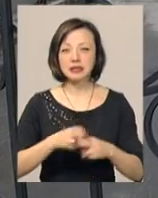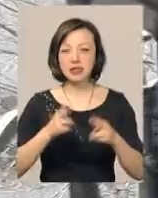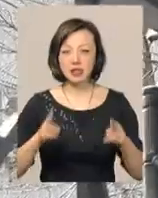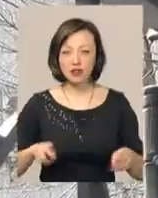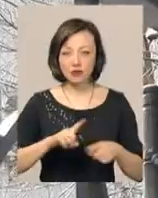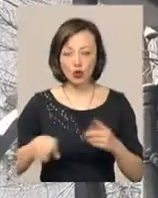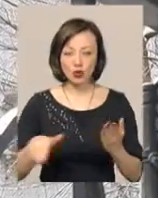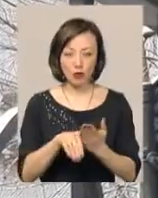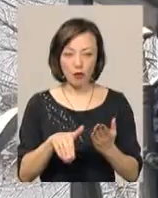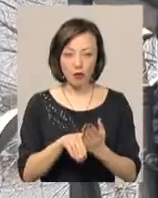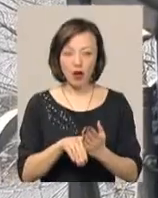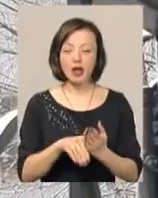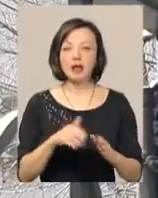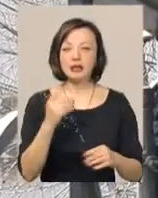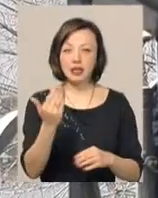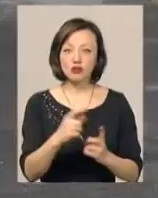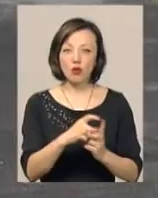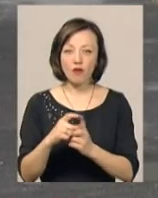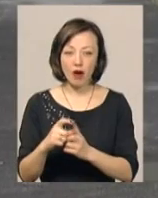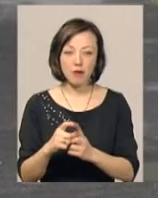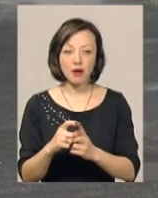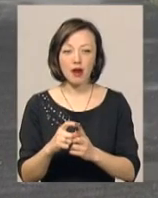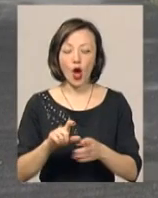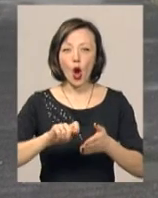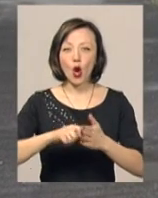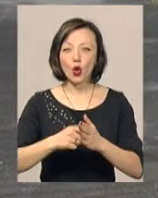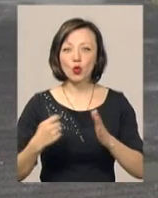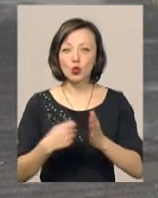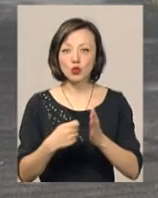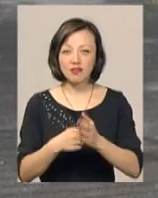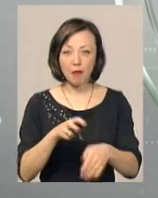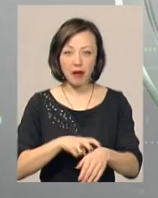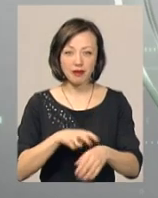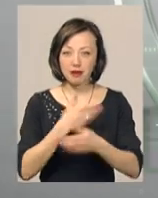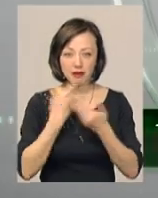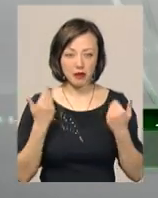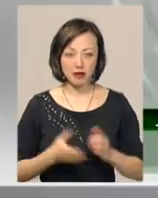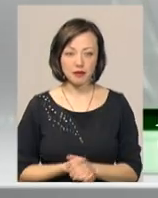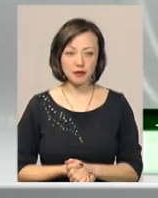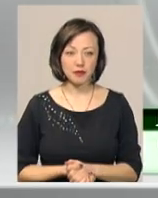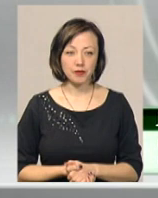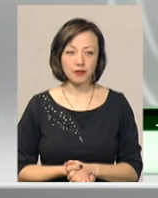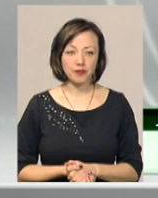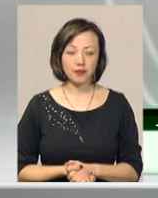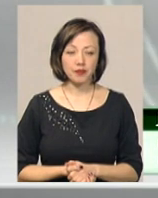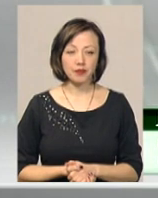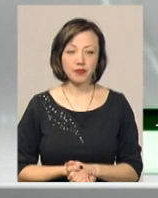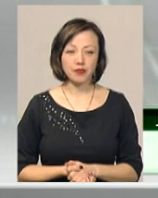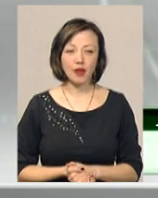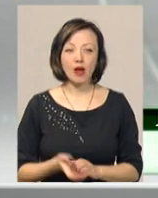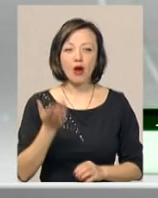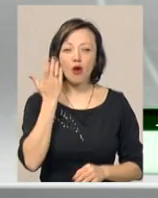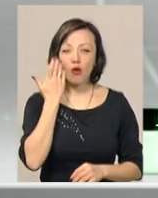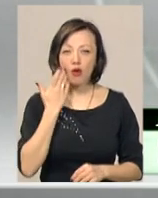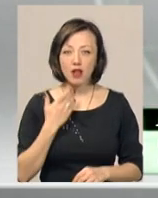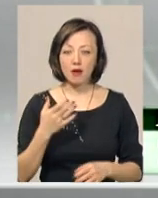меддопомоги Лариса Чубенко, оскільки, за її словами, універсальних ключів від воріт медики не мають. Коли вони під'їжджають, не можуть потрапити в двір,